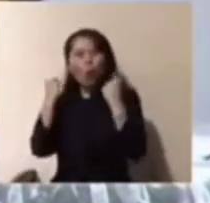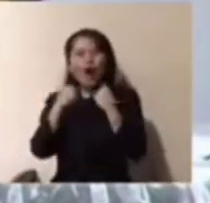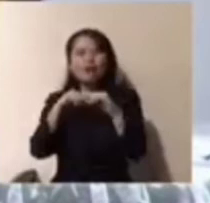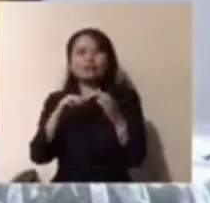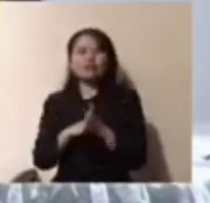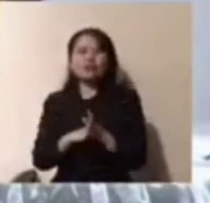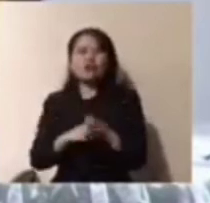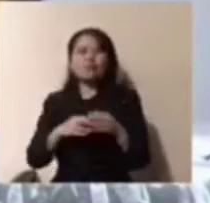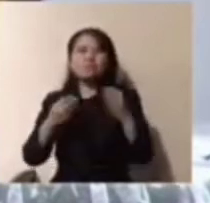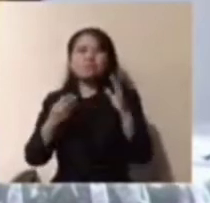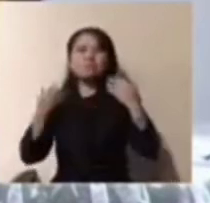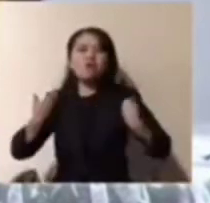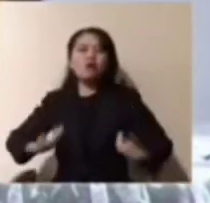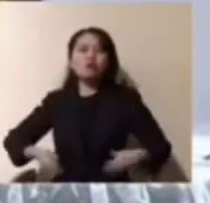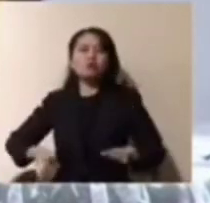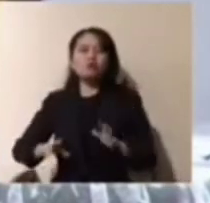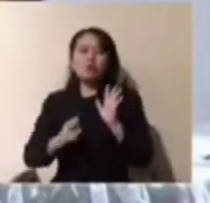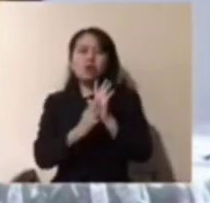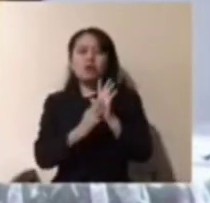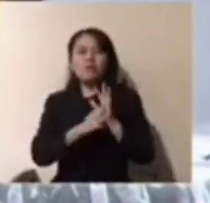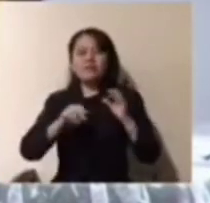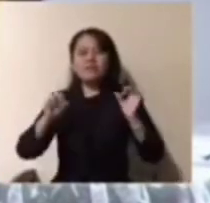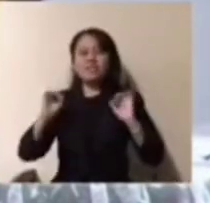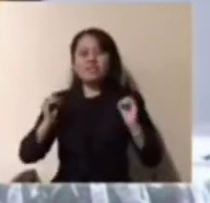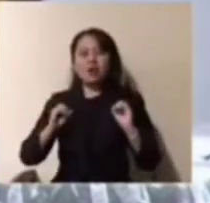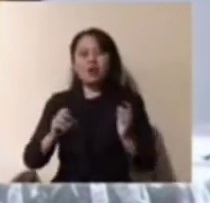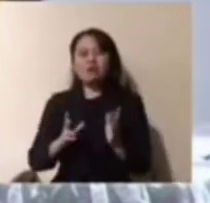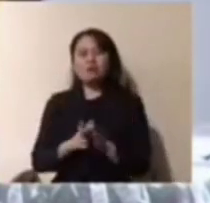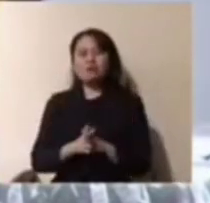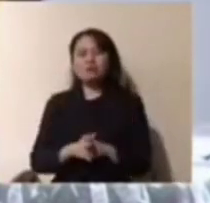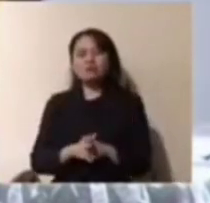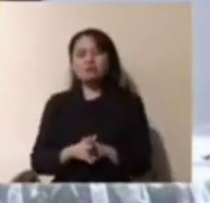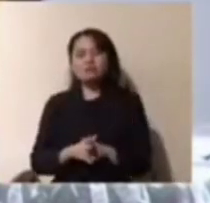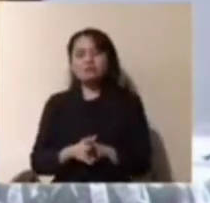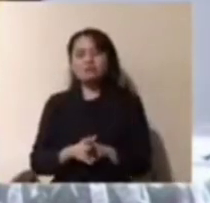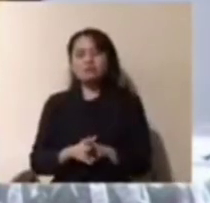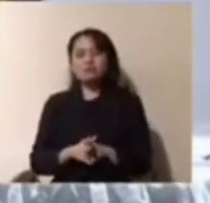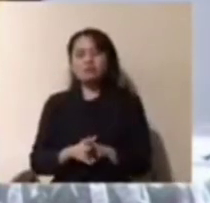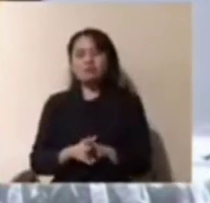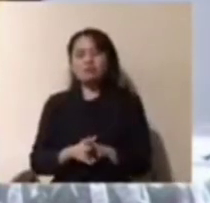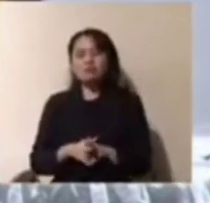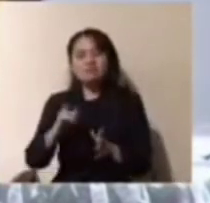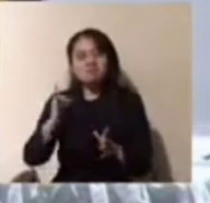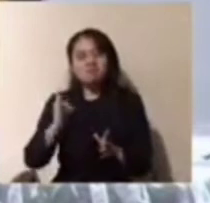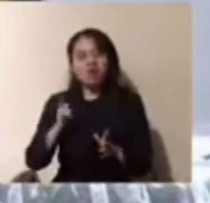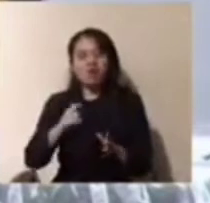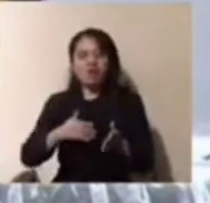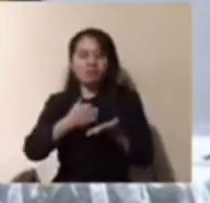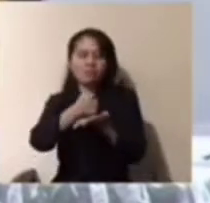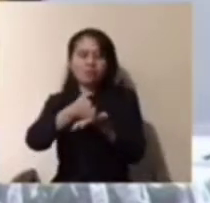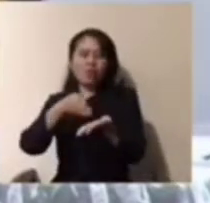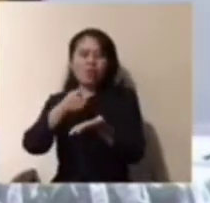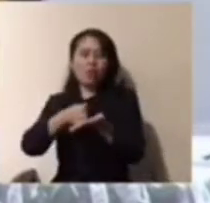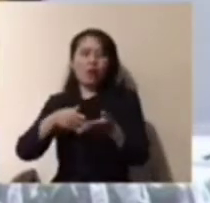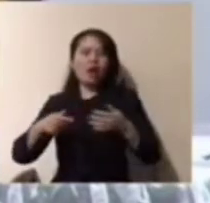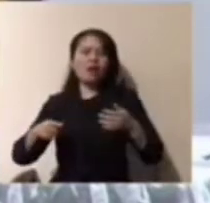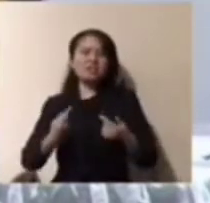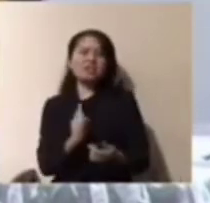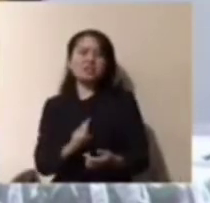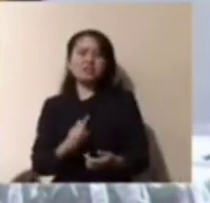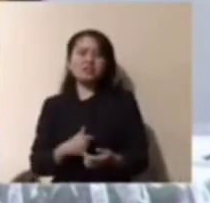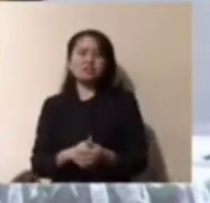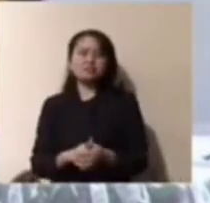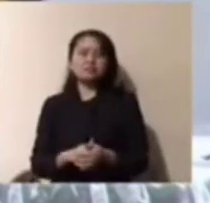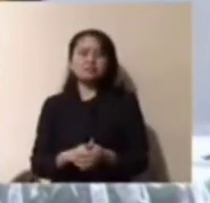wajah-wajah kemanusiaan yang tidak bermartabat, yang masih sangat nyata ada di tengah-tengah